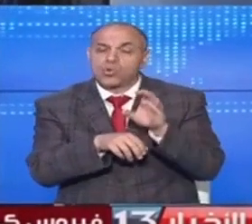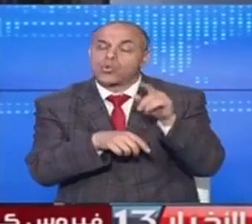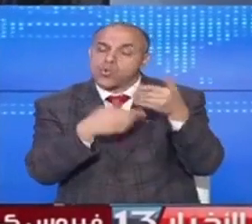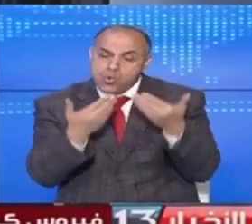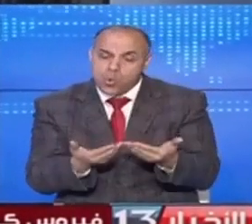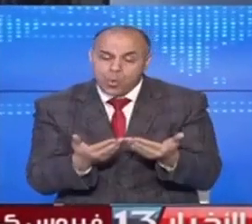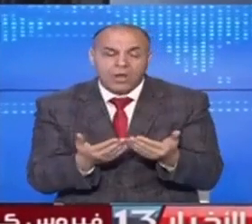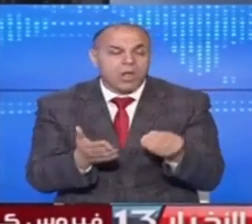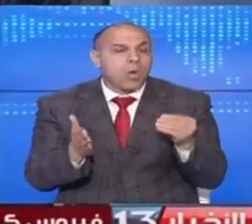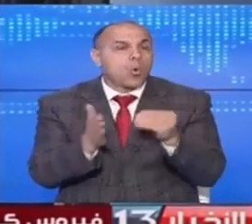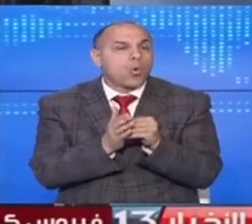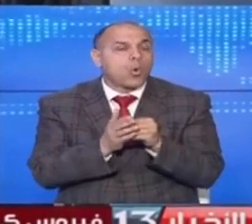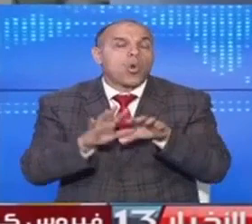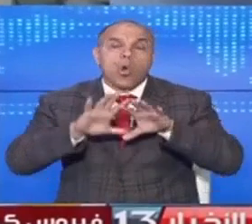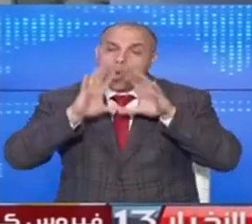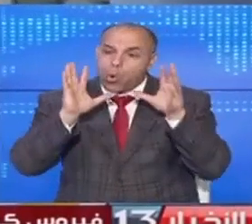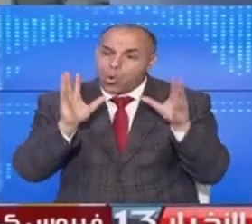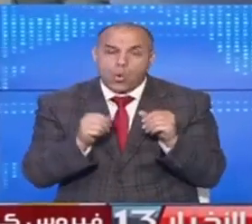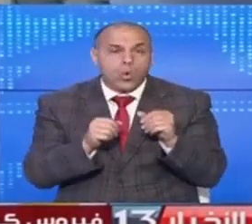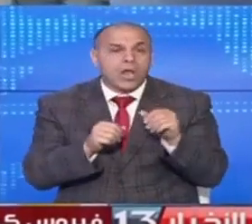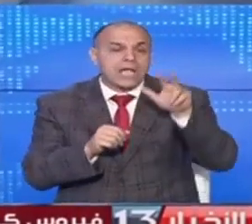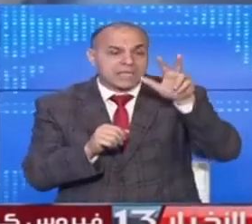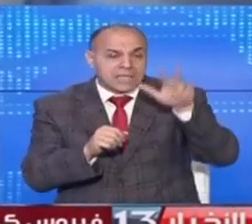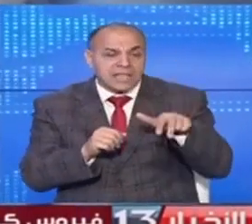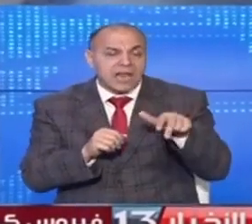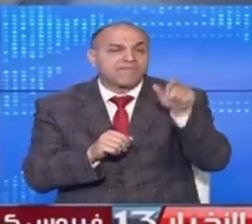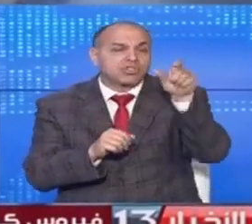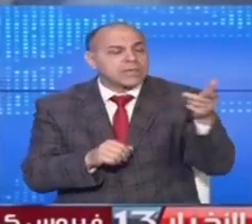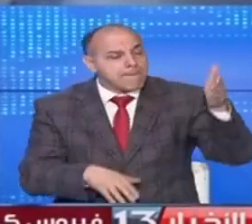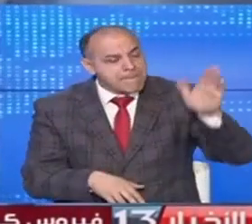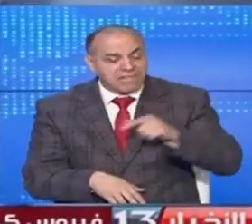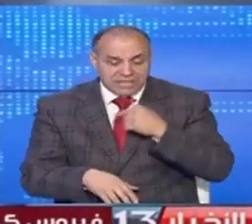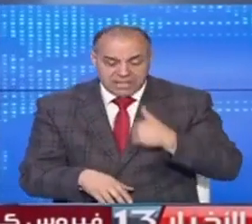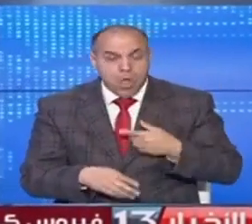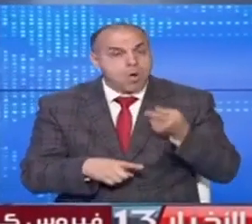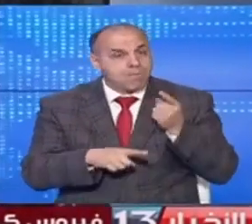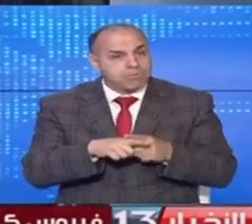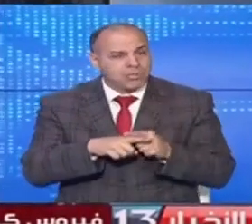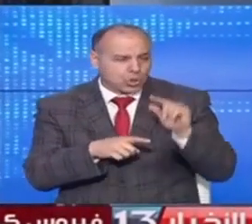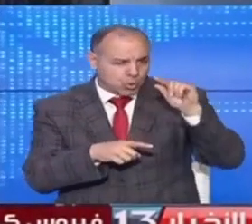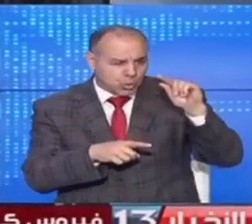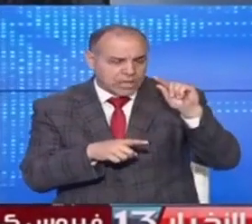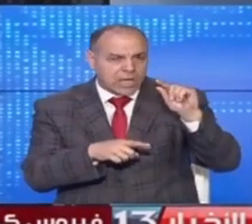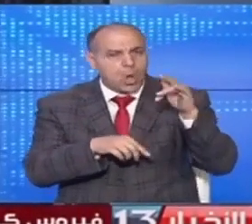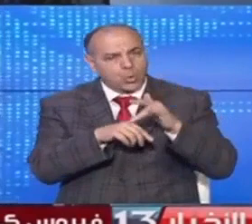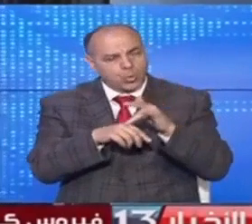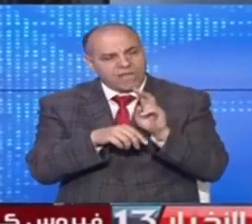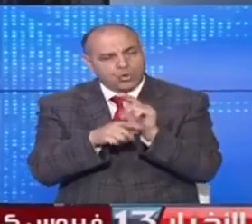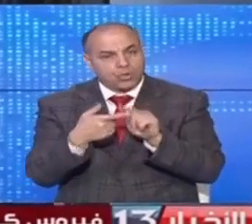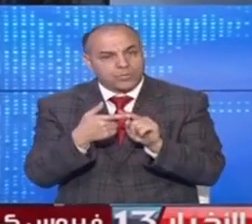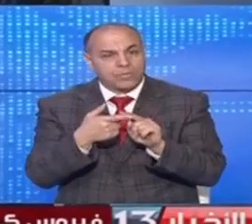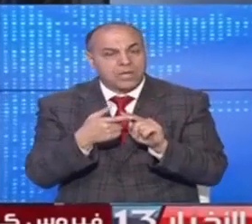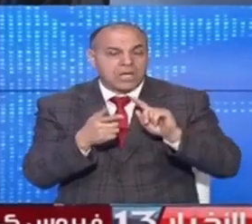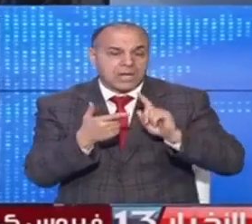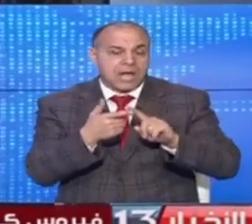لتتجاوز الحاصل الاجماليه حاجز الثلاثه الاف حاله وفاه مع زياده طفيفه بعدد الاصابات نائب